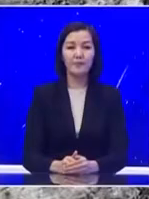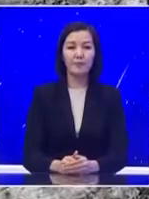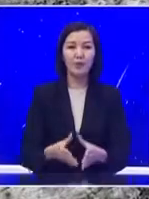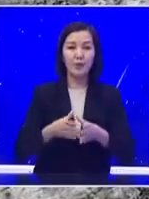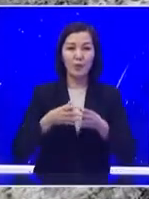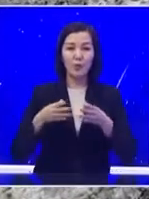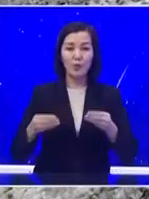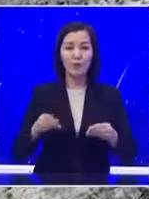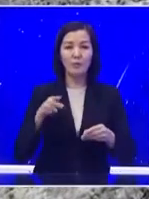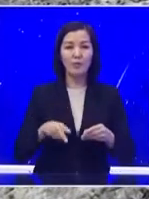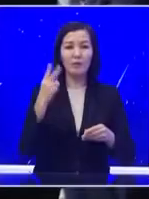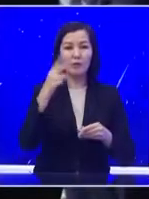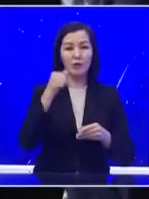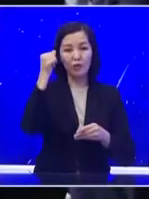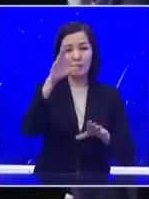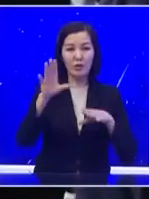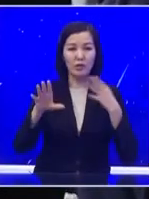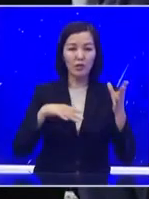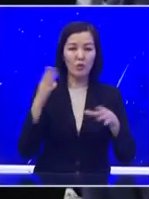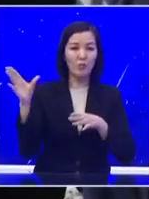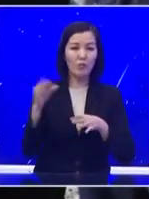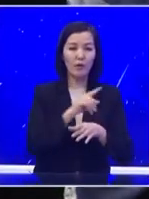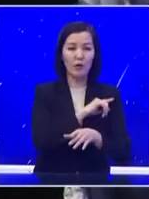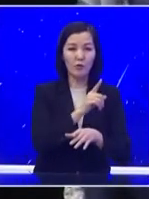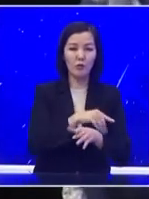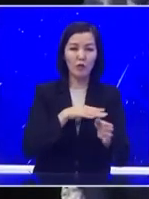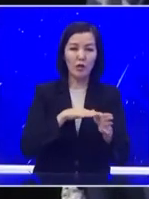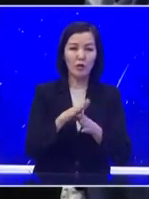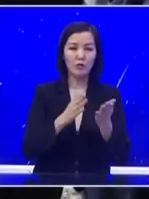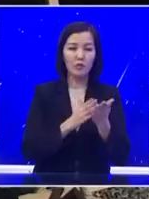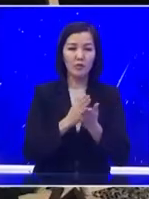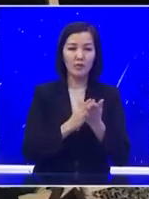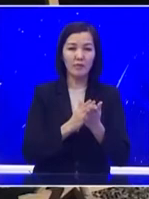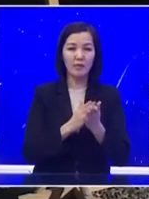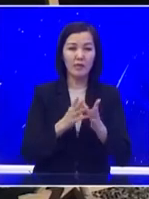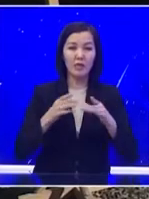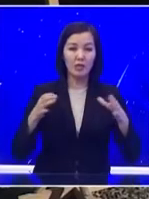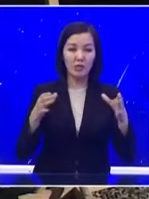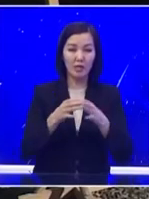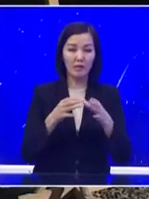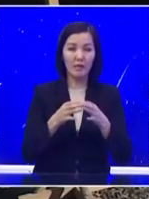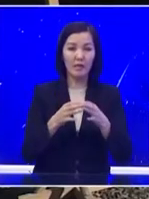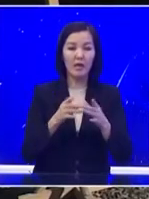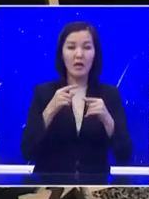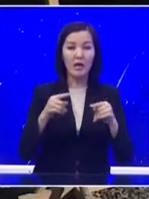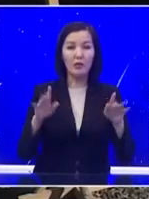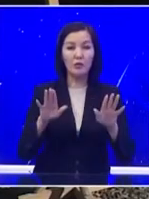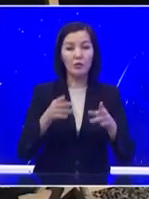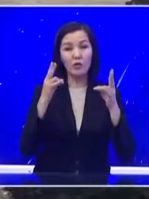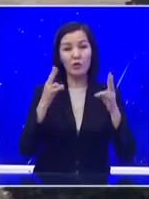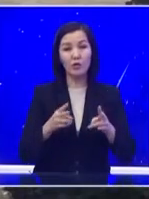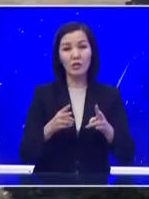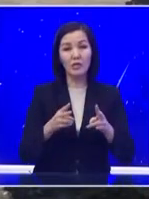Көктем 2020 жаттығуына барлық күштік құрылымдар мен атқарушы орган қызметкерлері тегіс жиналған. Бұл жерде түрлі төтенше жағдайға